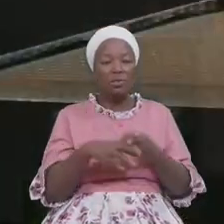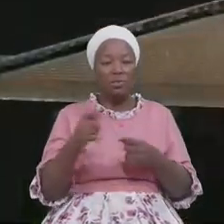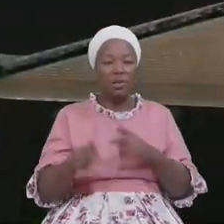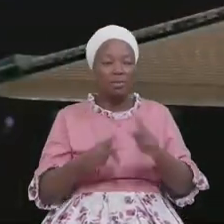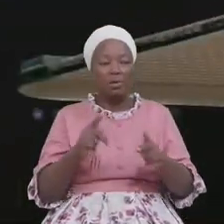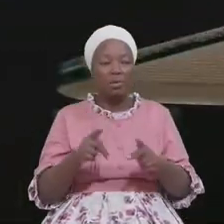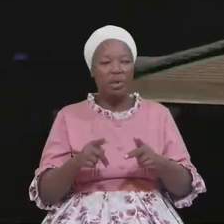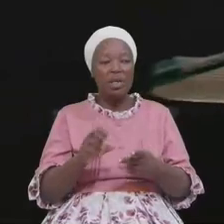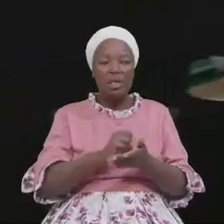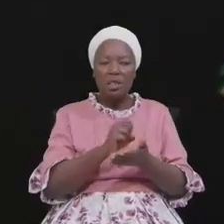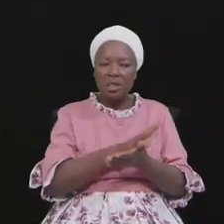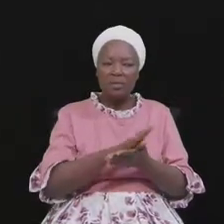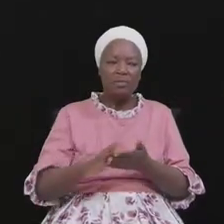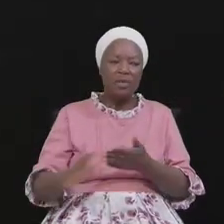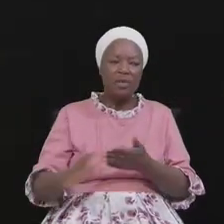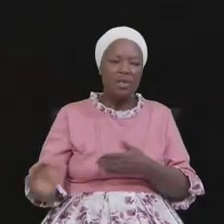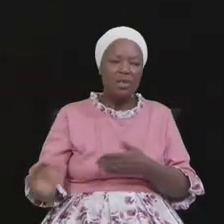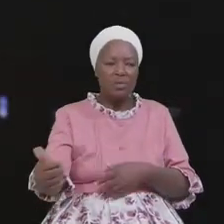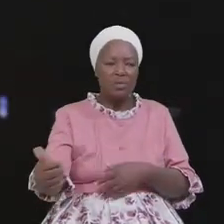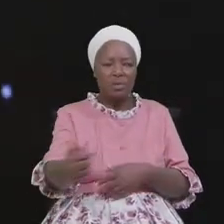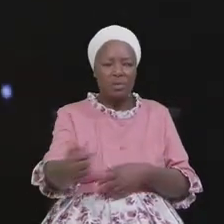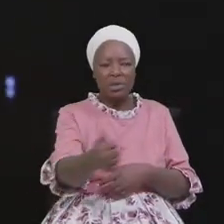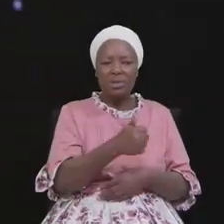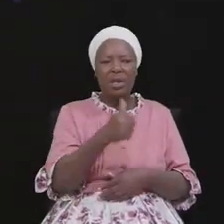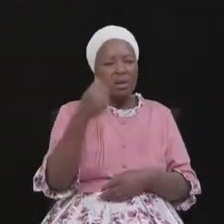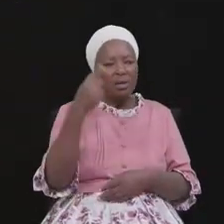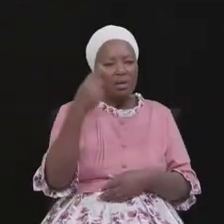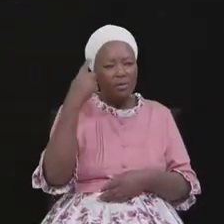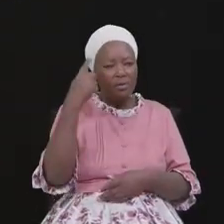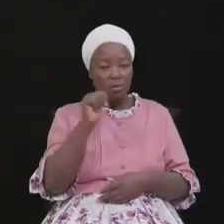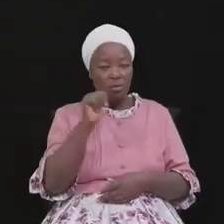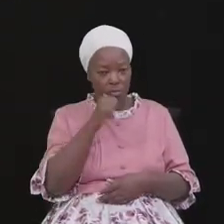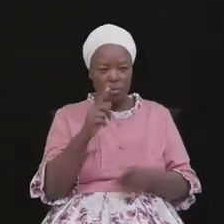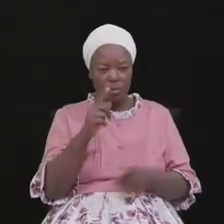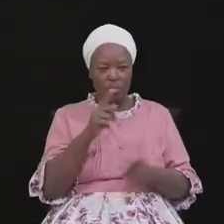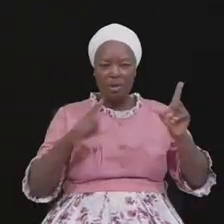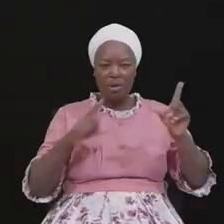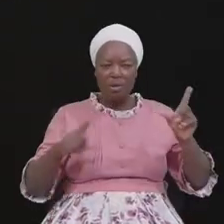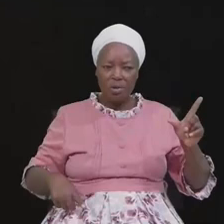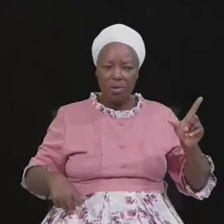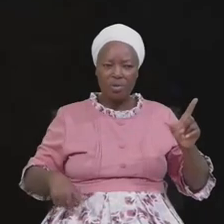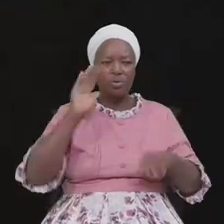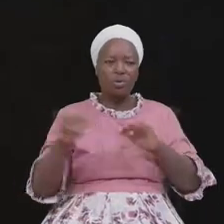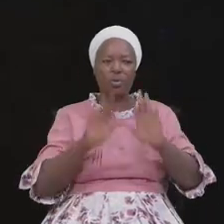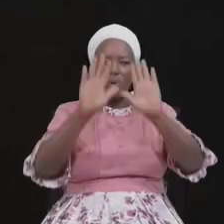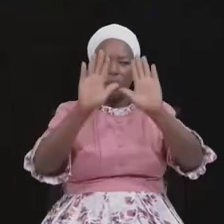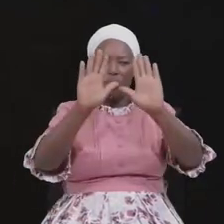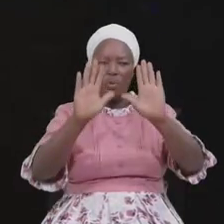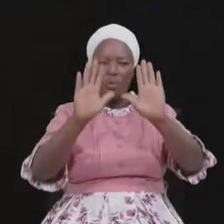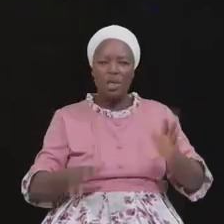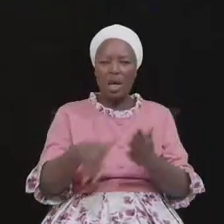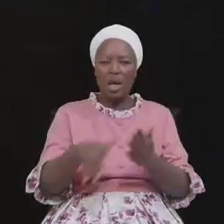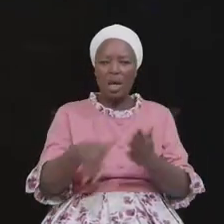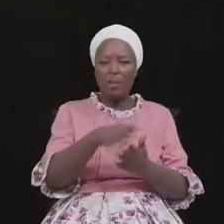Josué 3, verset 5. Josué dit au peuple, sanctifiez-vous car demain l'Éternel fera des prodiges au milieu de